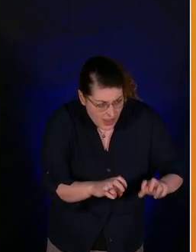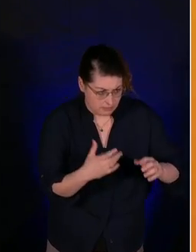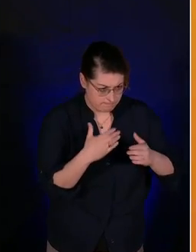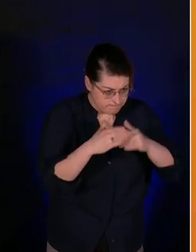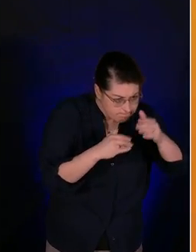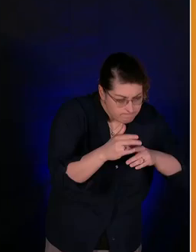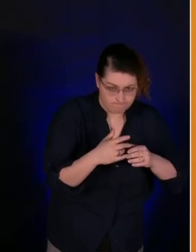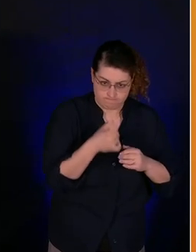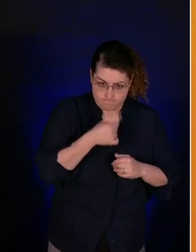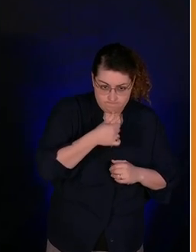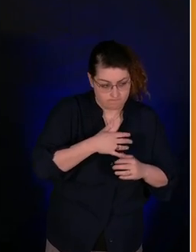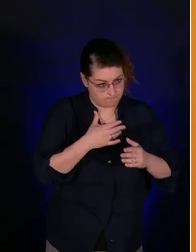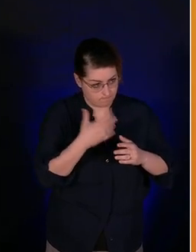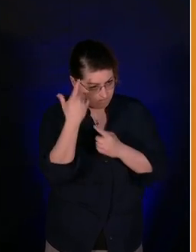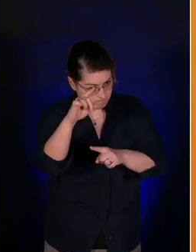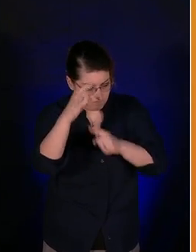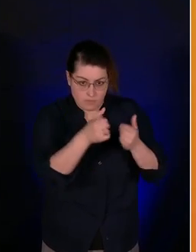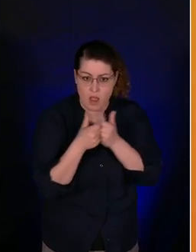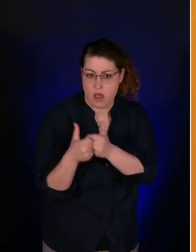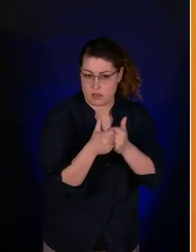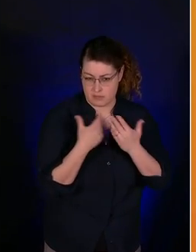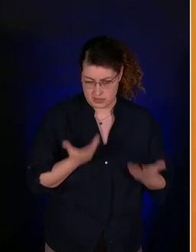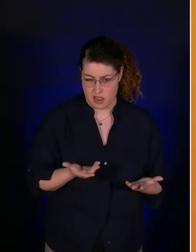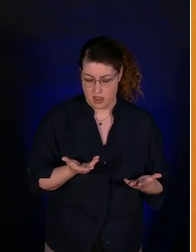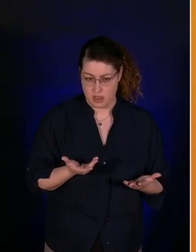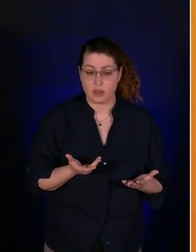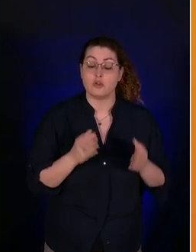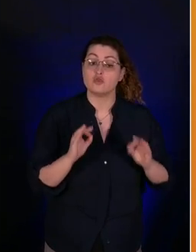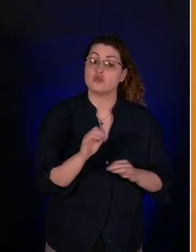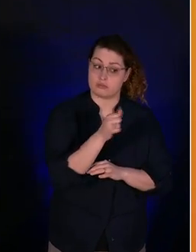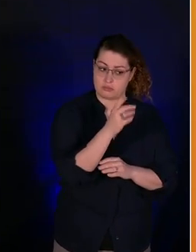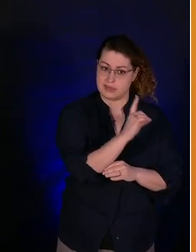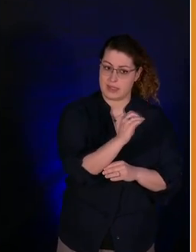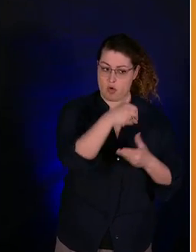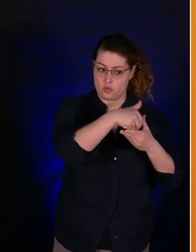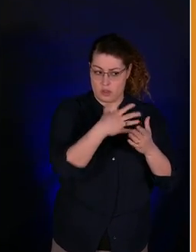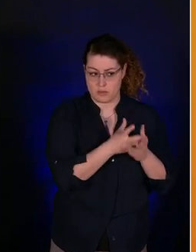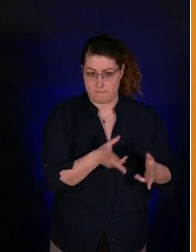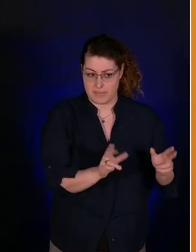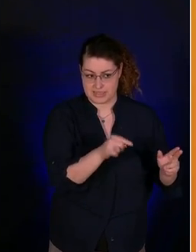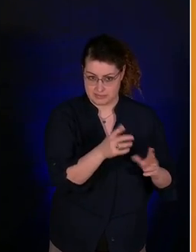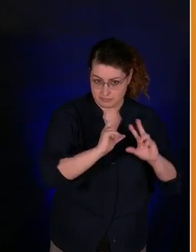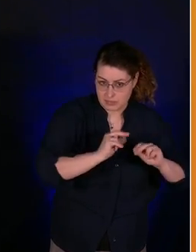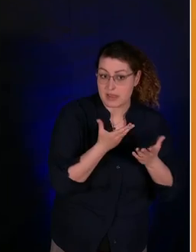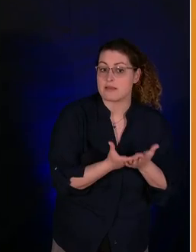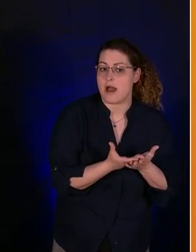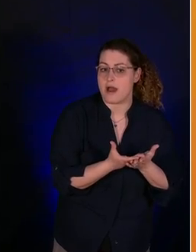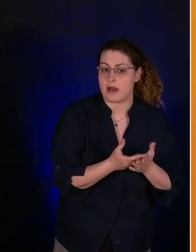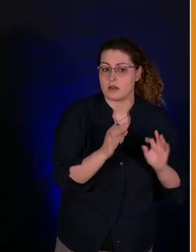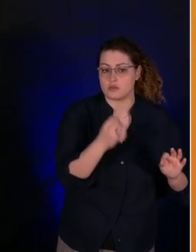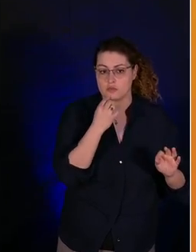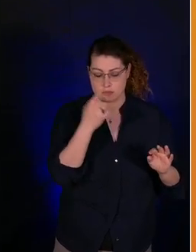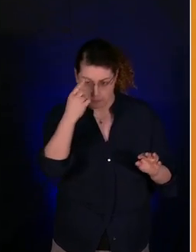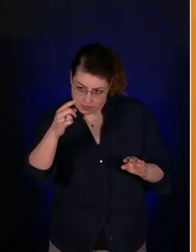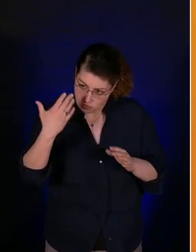construction revendicative commune. Nous abordons dans cette partie du document le cadre dans lequel nous concevons notre rapport aux